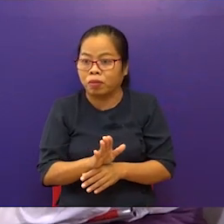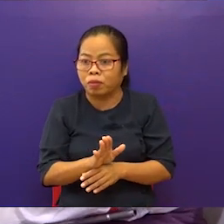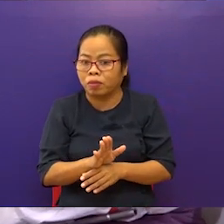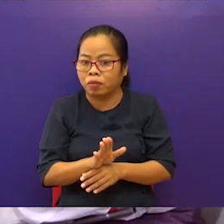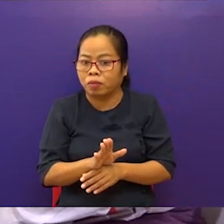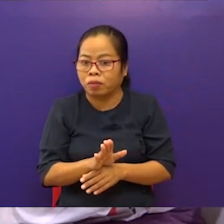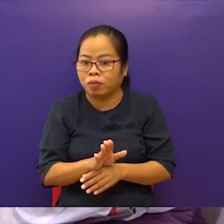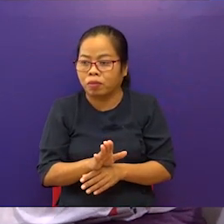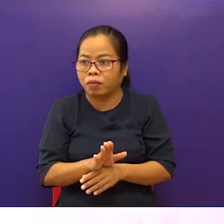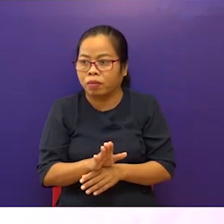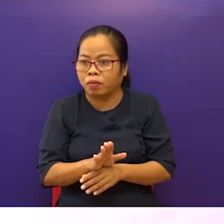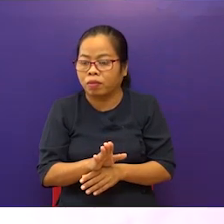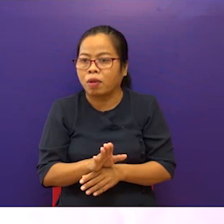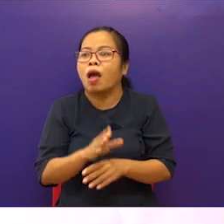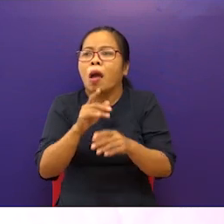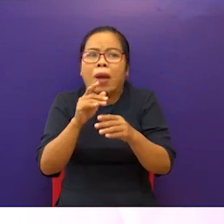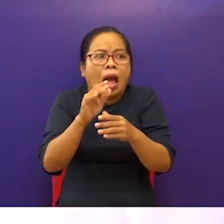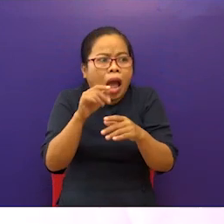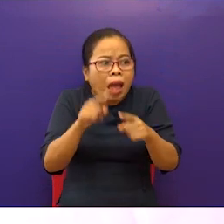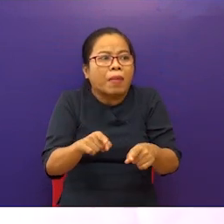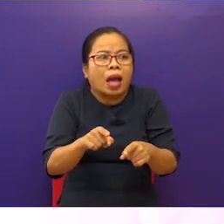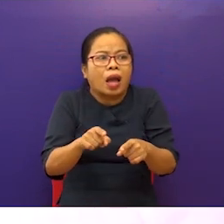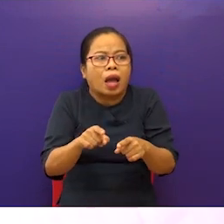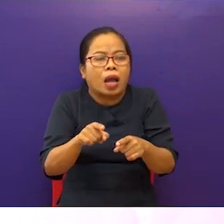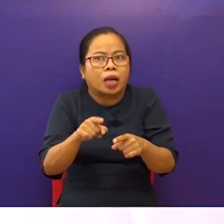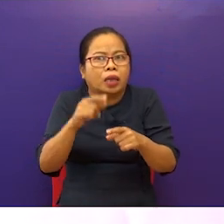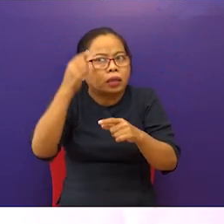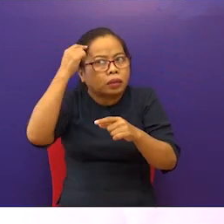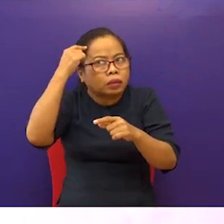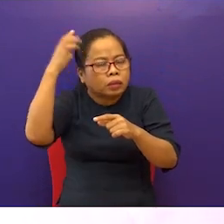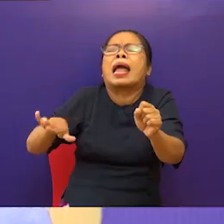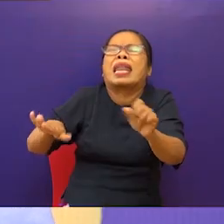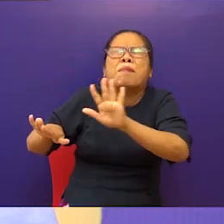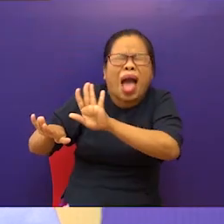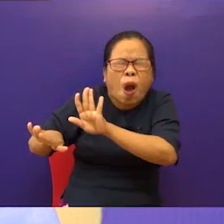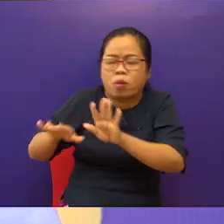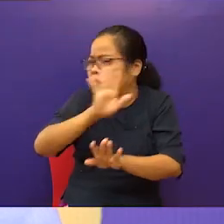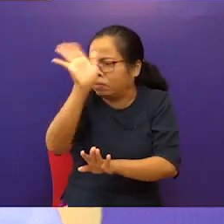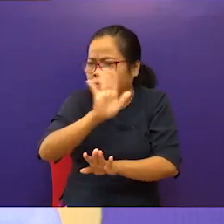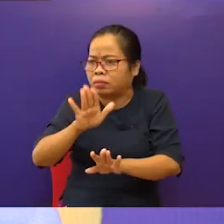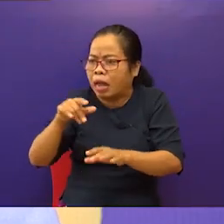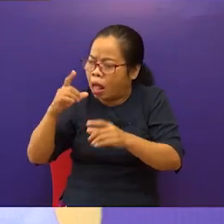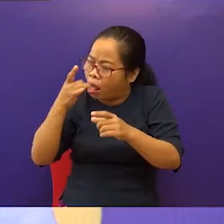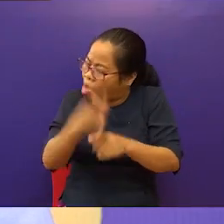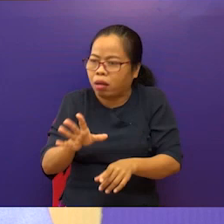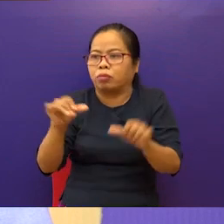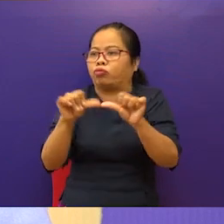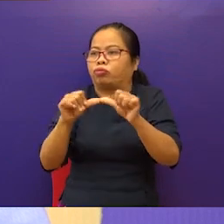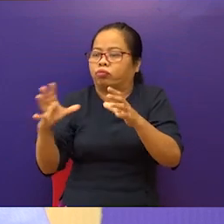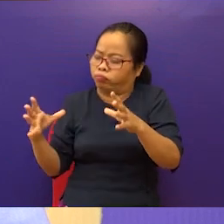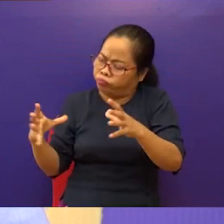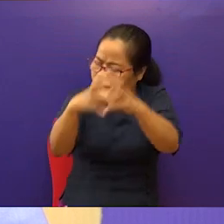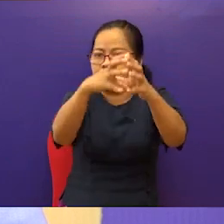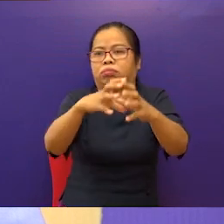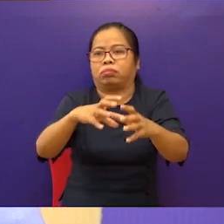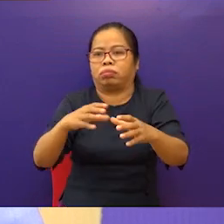စံမျိုးလုပ်မှလဲဆိုတာအဲ့လောက်တကယ်လက်တွေ့အကောင့်တွေဖွင့်နေရမှာတော့မရှိဘူးဗ ျဟုတ်ကဲ့ဆရာကအဲ့ဒီအခုပြောနေတဲ့ argument ပေါ်မှာဆရာနည်းန